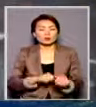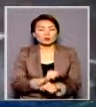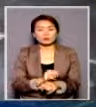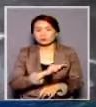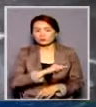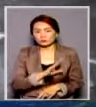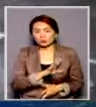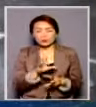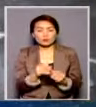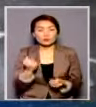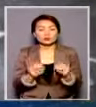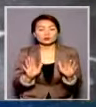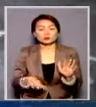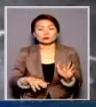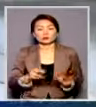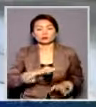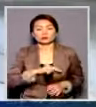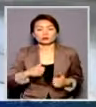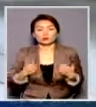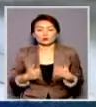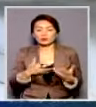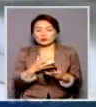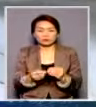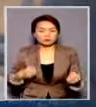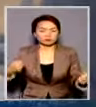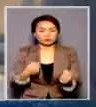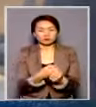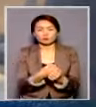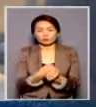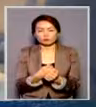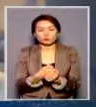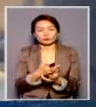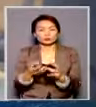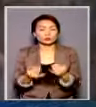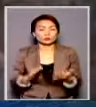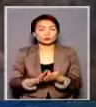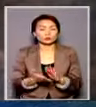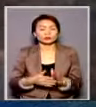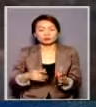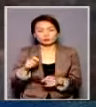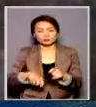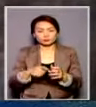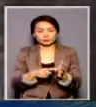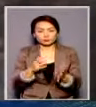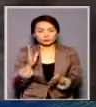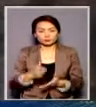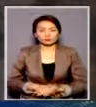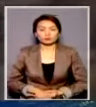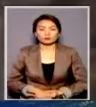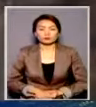пока водитель пытался остановить автобус он врезался в стену вдоль шоссе сейчас обстоять все происшествие расследуются